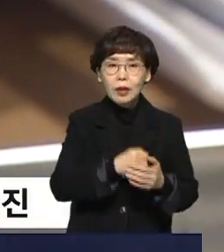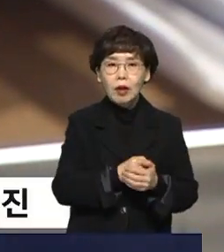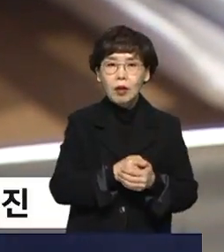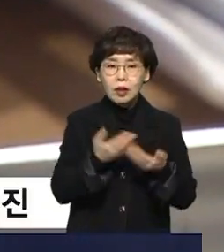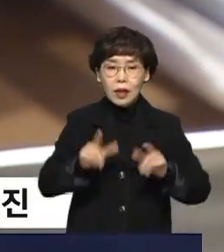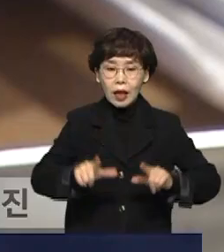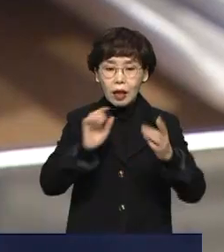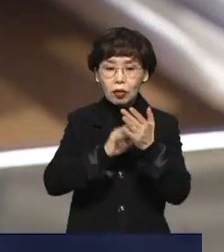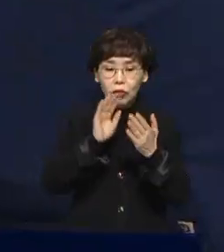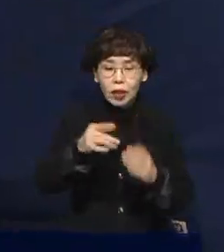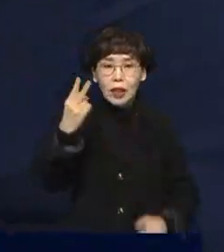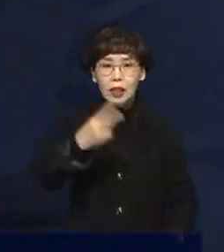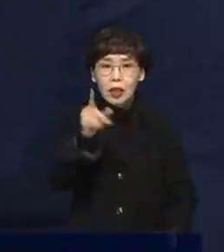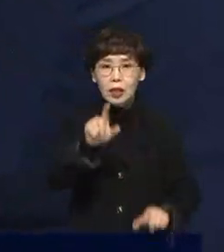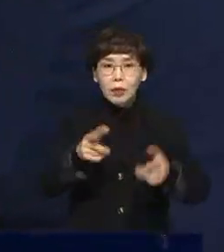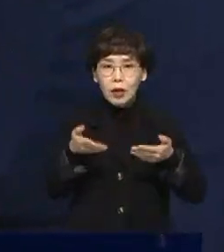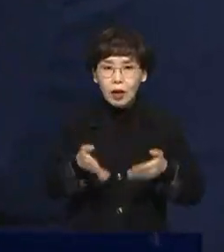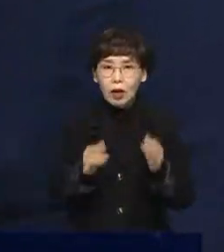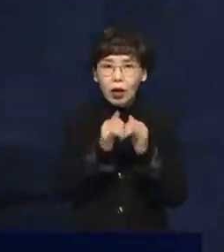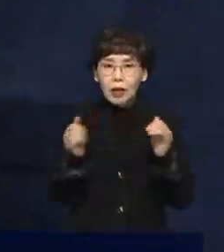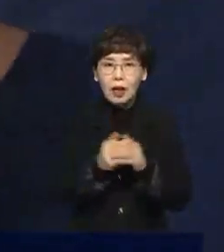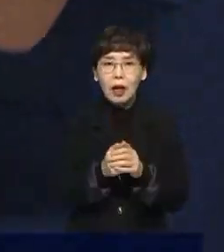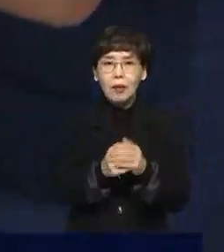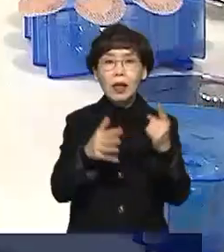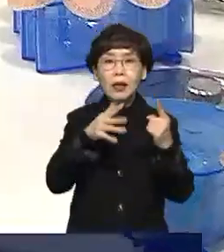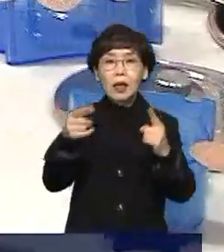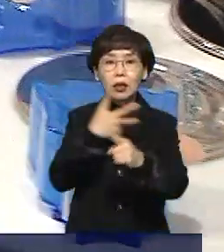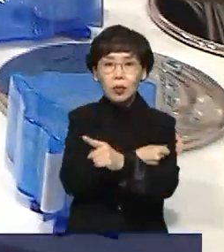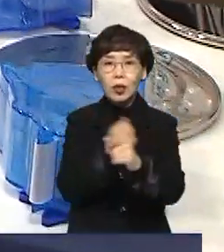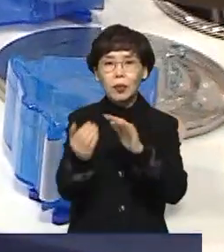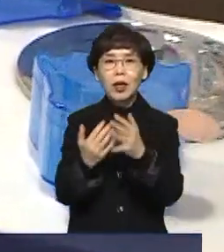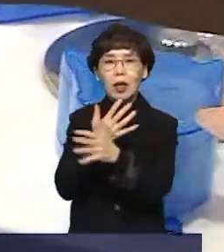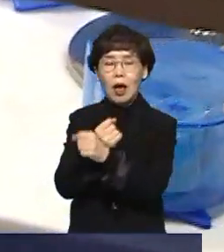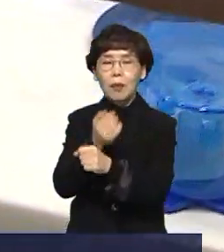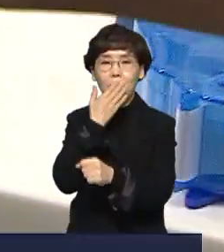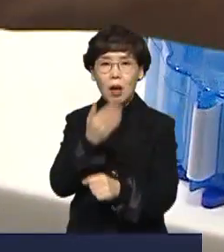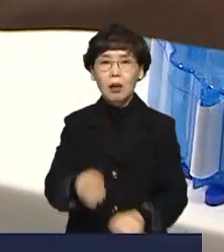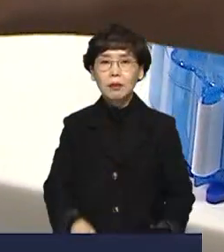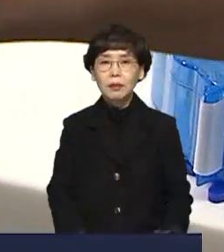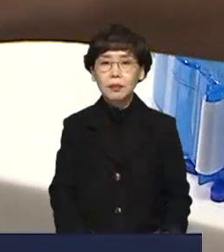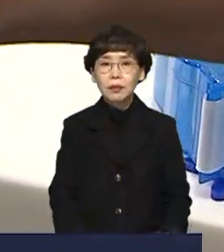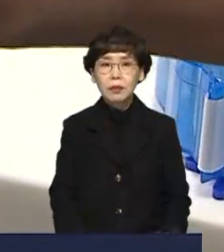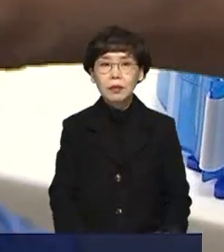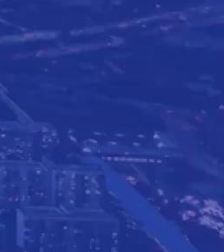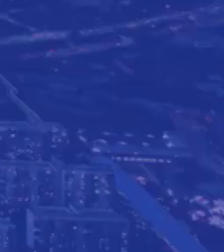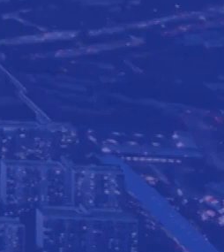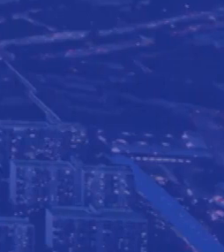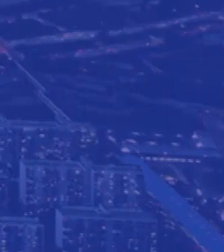2010년생은 1차 백신 접종 사전 예약이 가능합니다. SBS 한성희입니다.